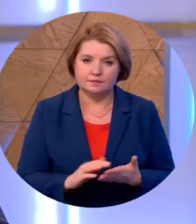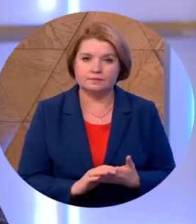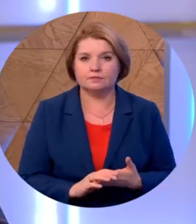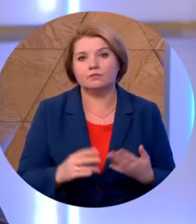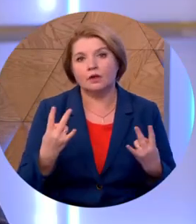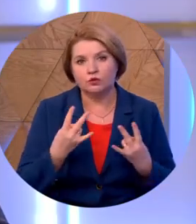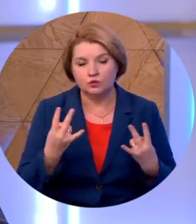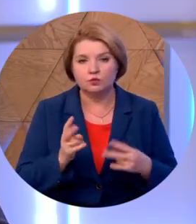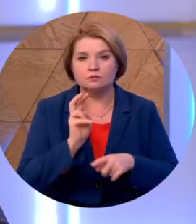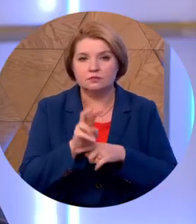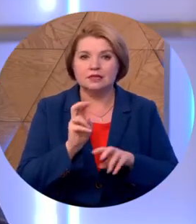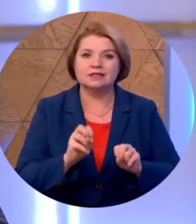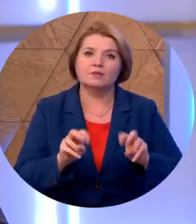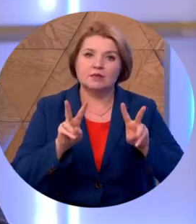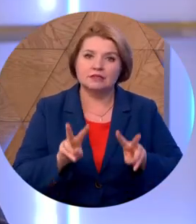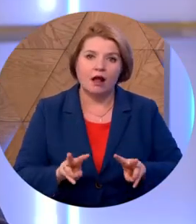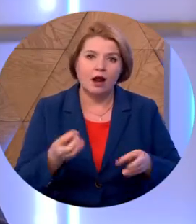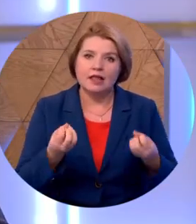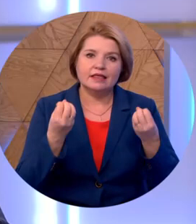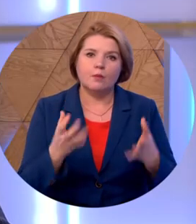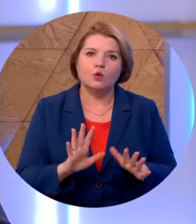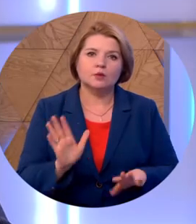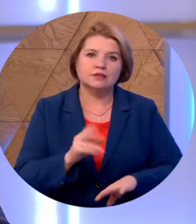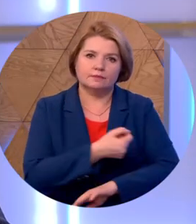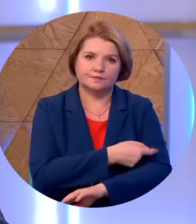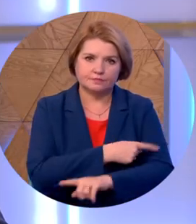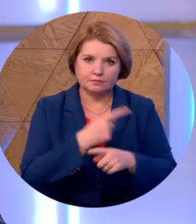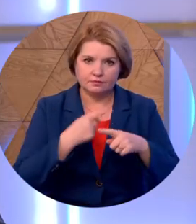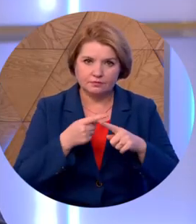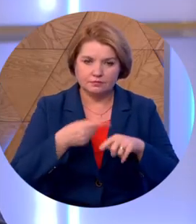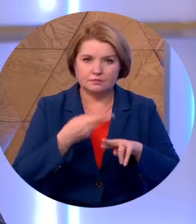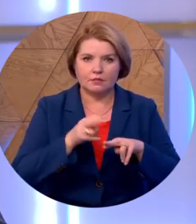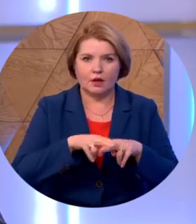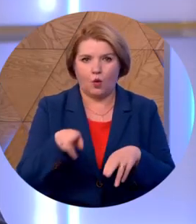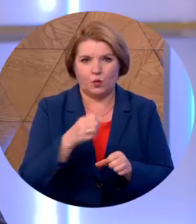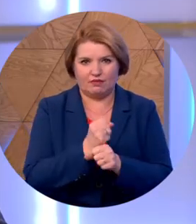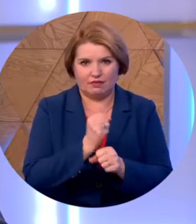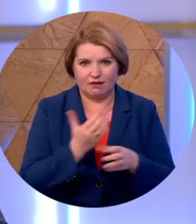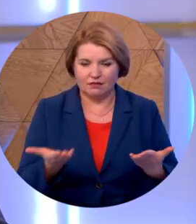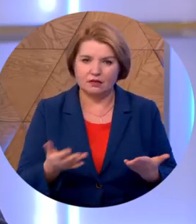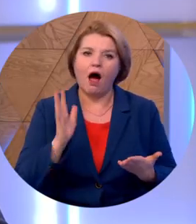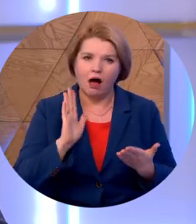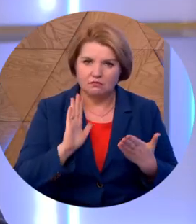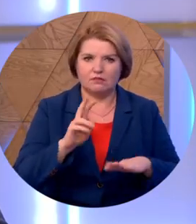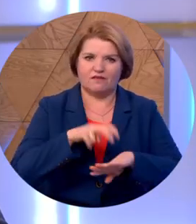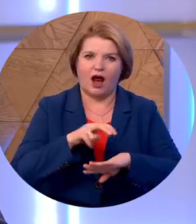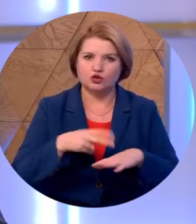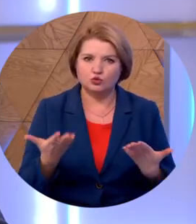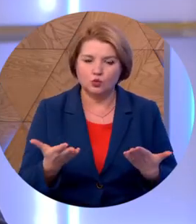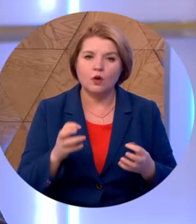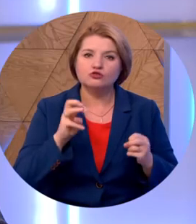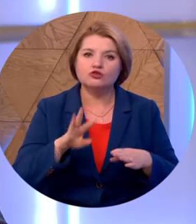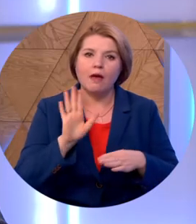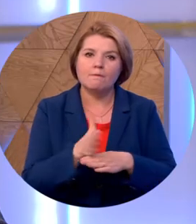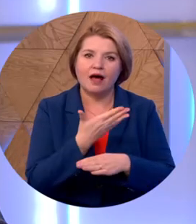к специалисту не просто к медсестре которая выполняет манипуляции В чём отличие среднего и